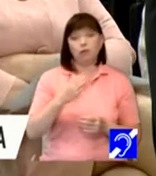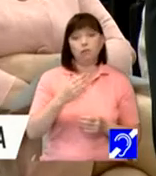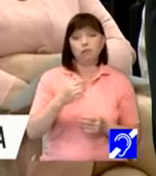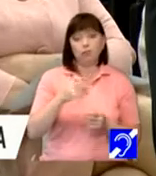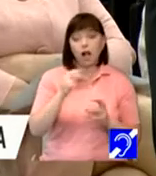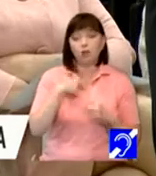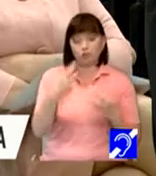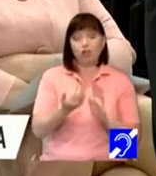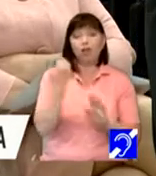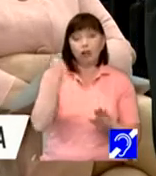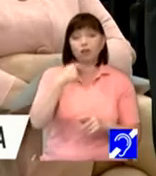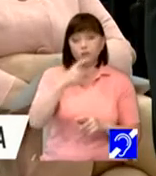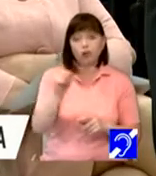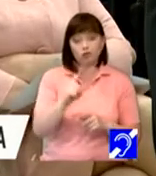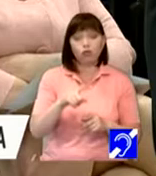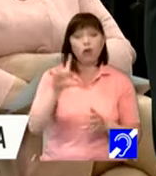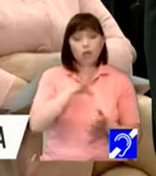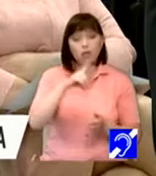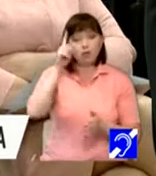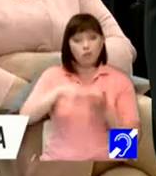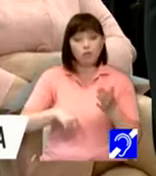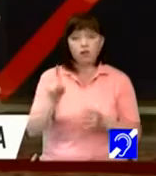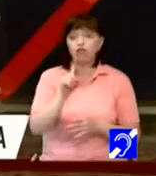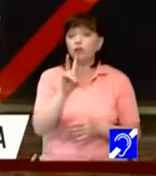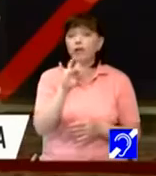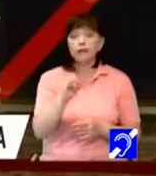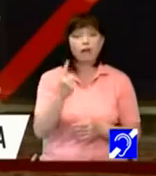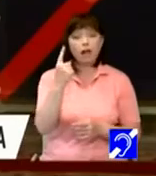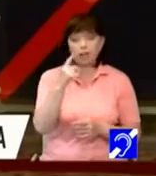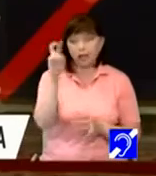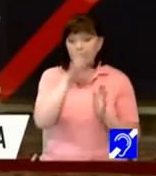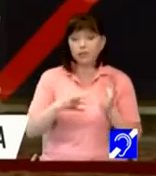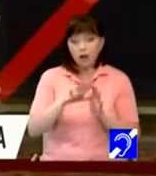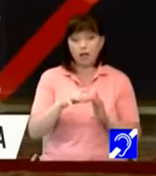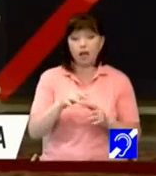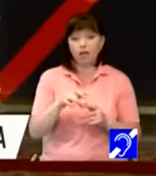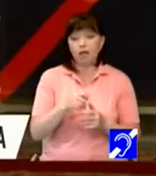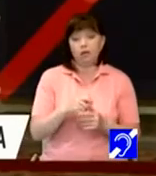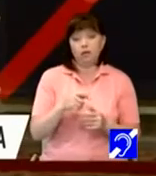așa cum am spus, a tuturor, să ne asigurăm că niciun stat săptămâna viitoare nu se va opune